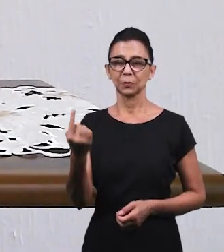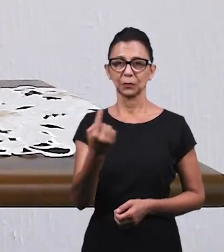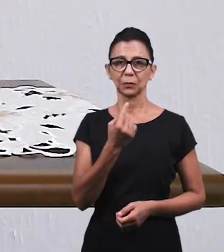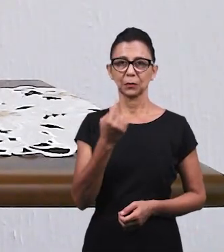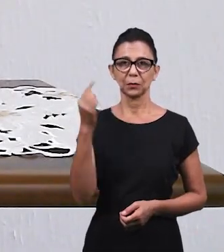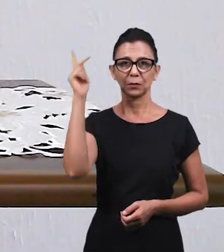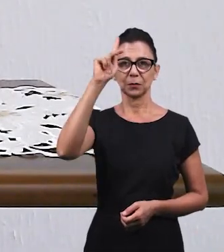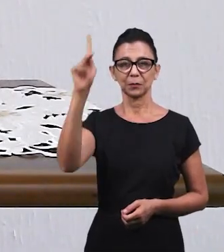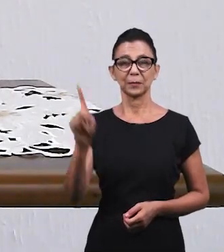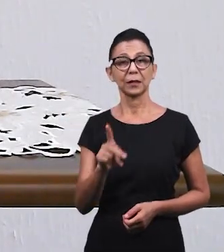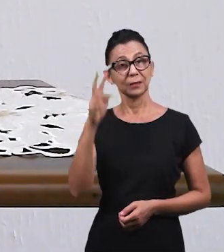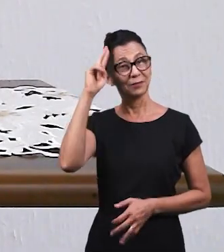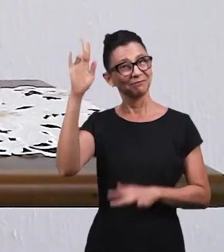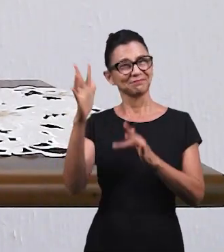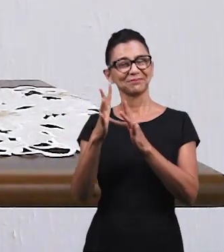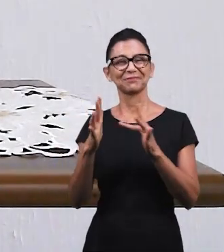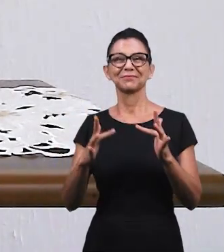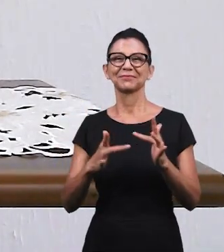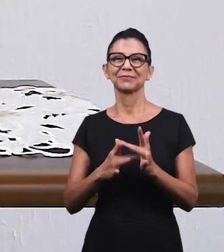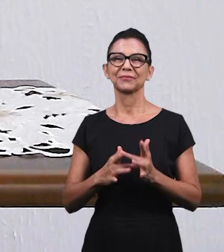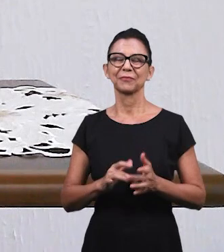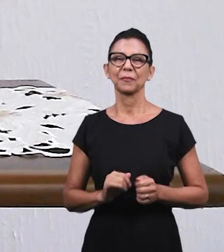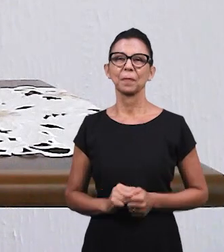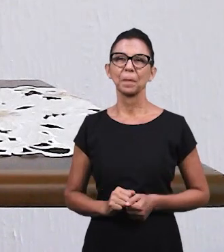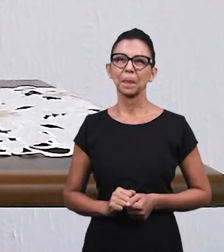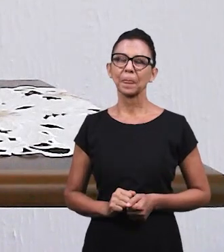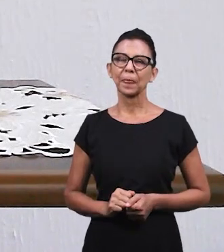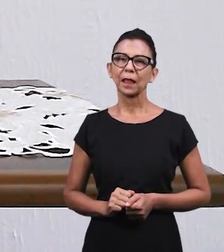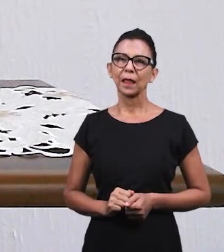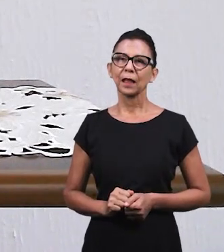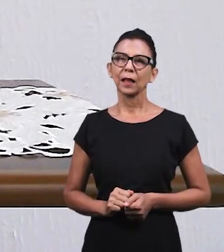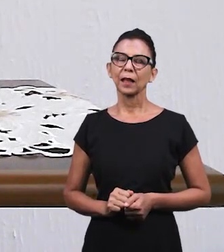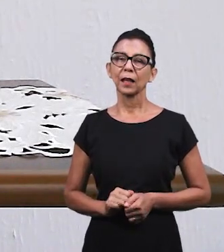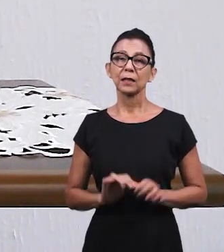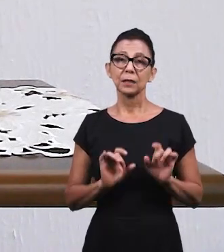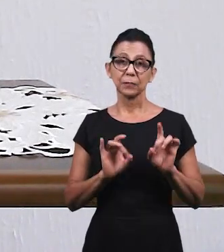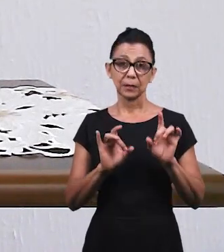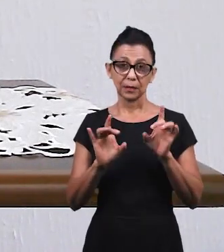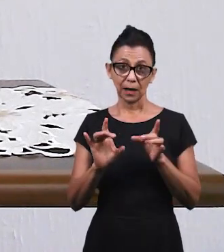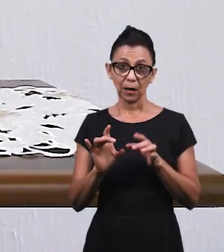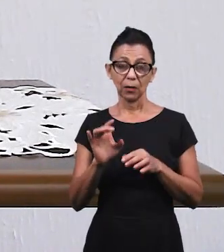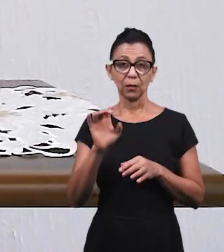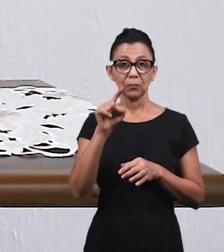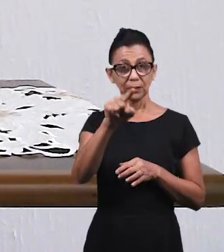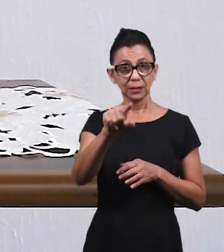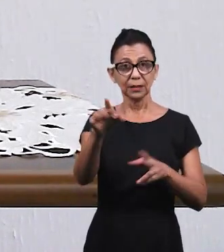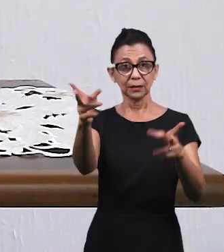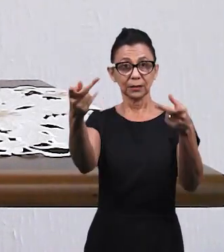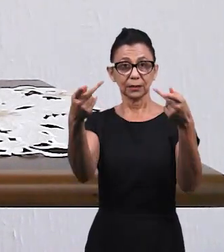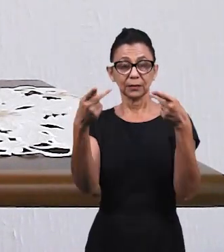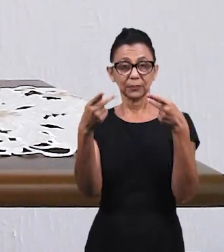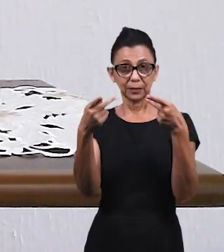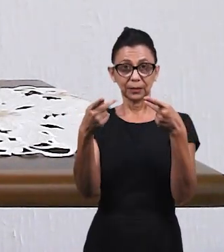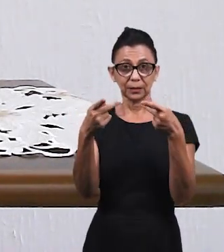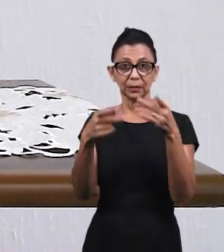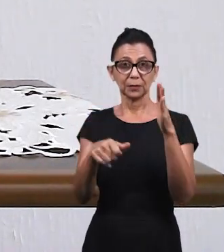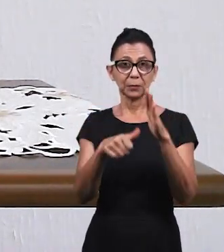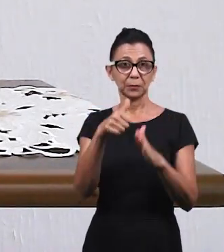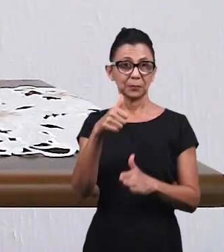приветствуем всех миром Божьим. Особенно мы хотим поприветствовать тех,